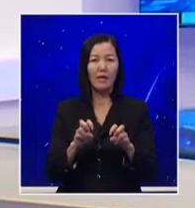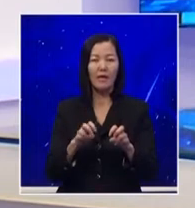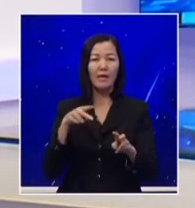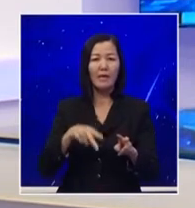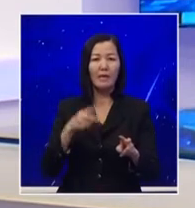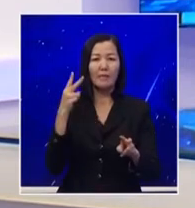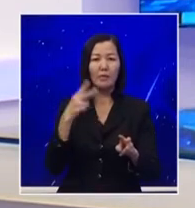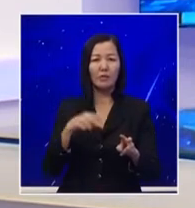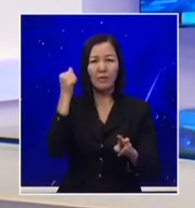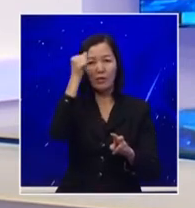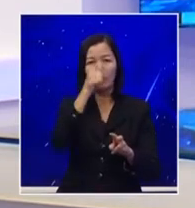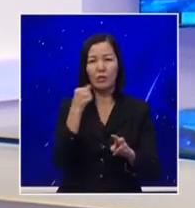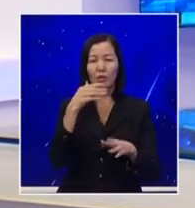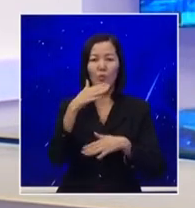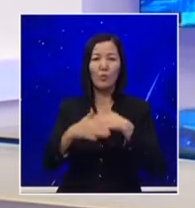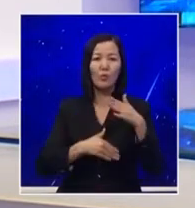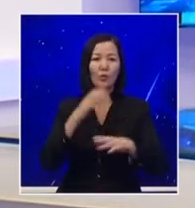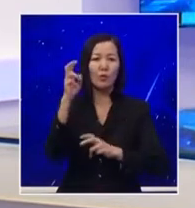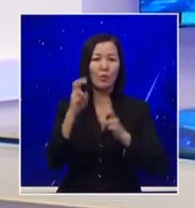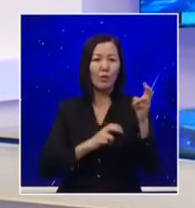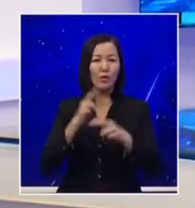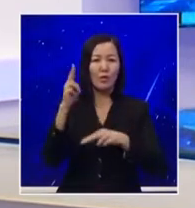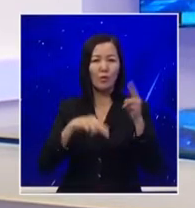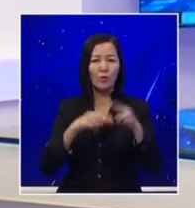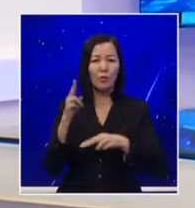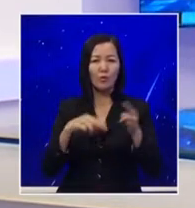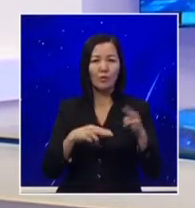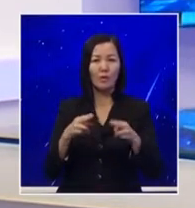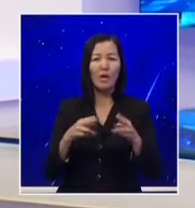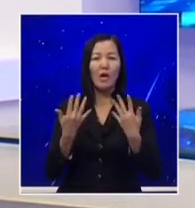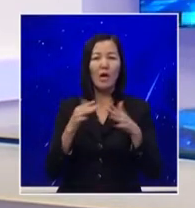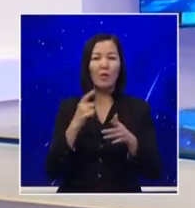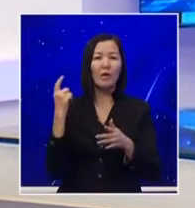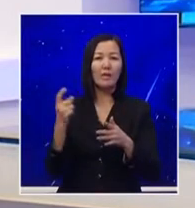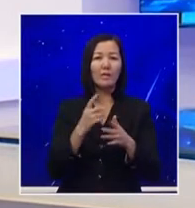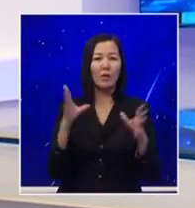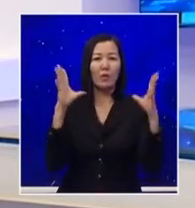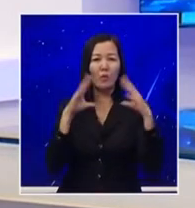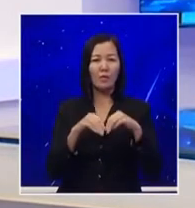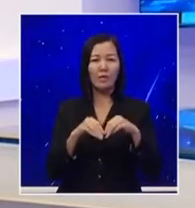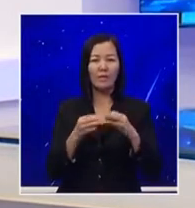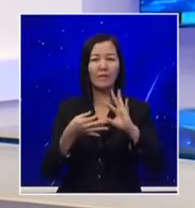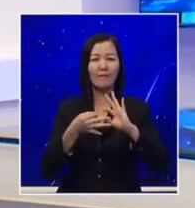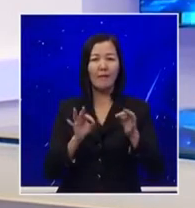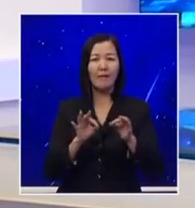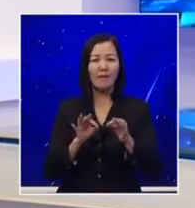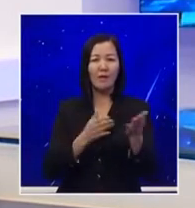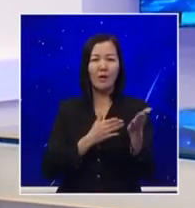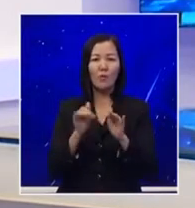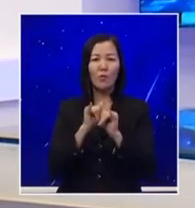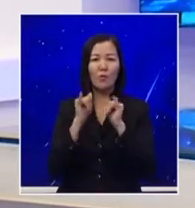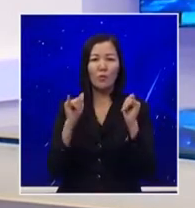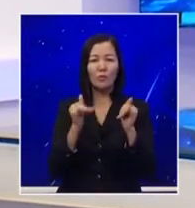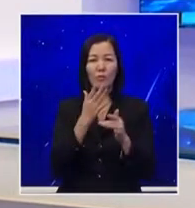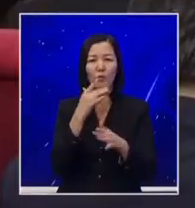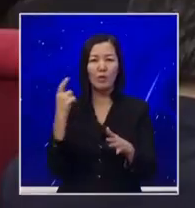болғанда 2020 жылы өңдеу өнеркәсібінің құрылысты ауыл шаруашылығын қоса алғанда нақты сектордағы өсім